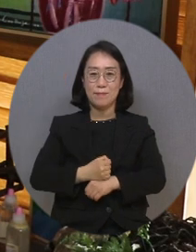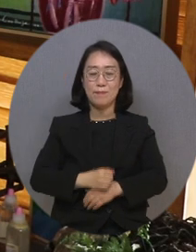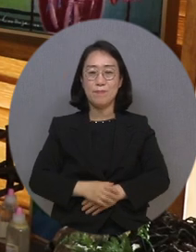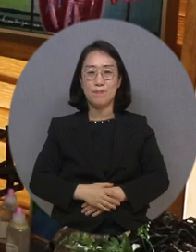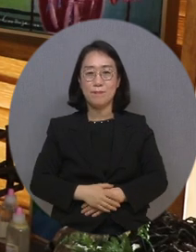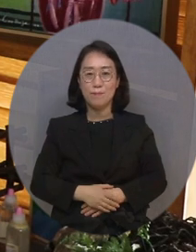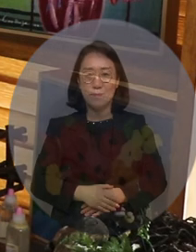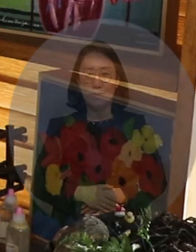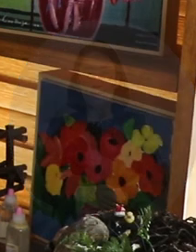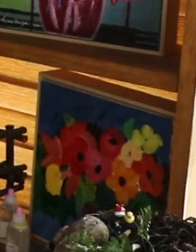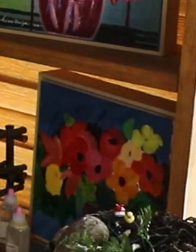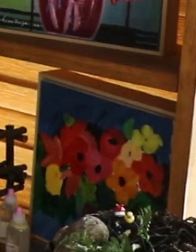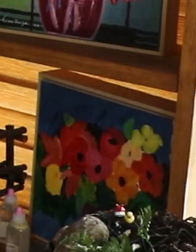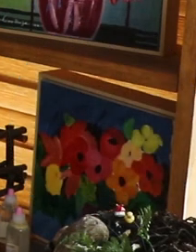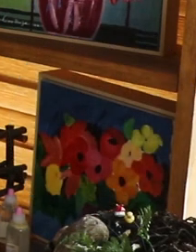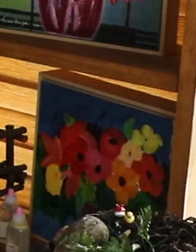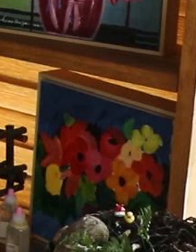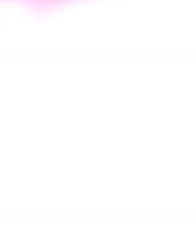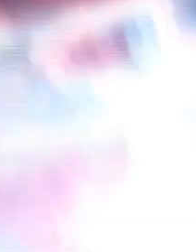복지티비 뉴스 배은합니다